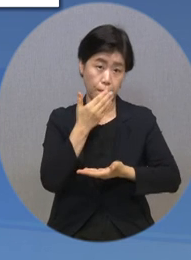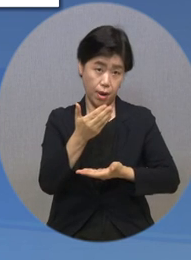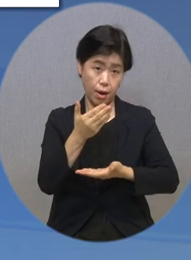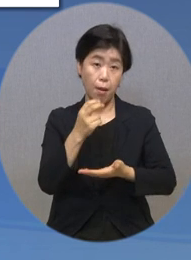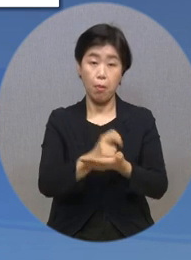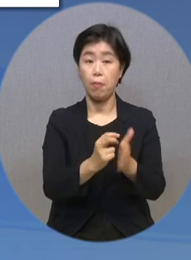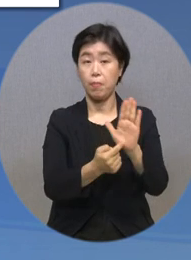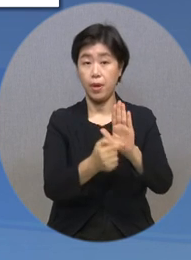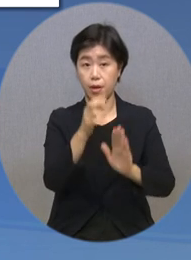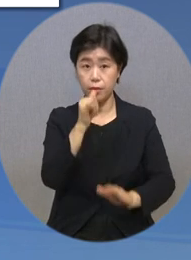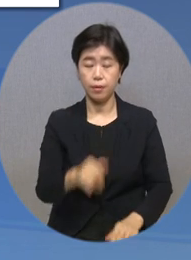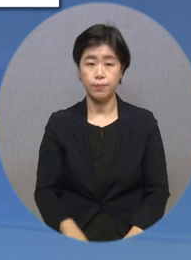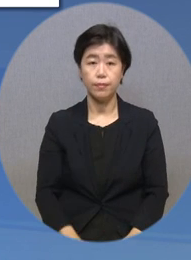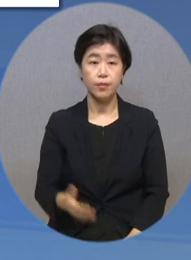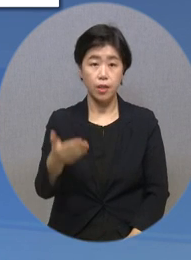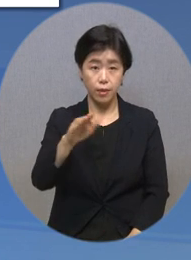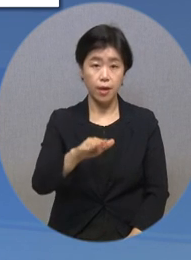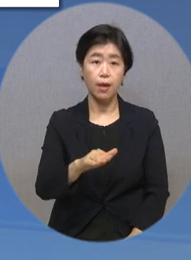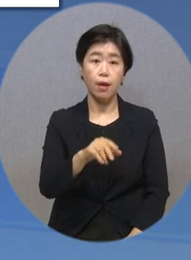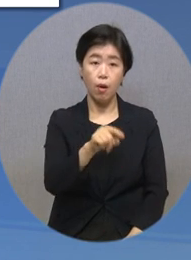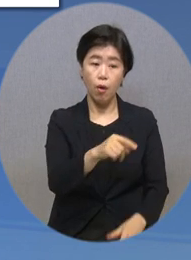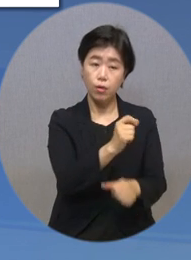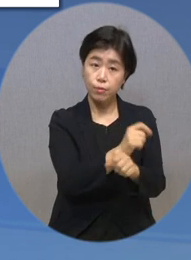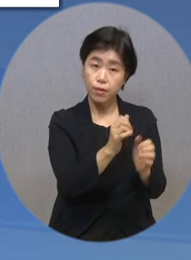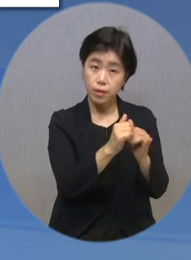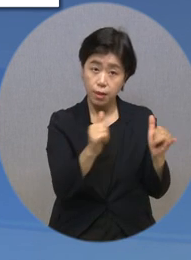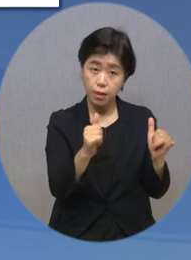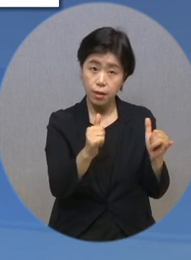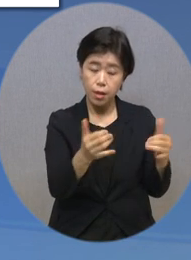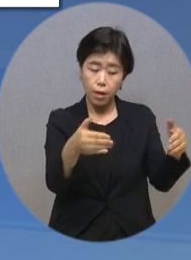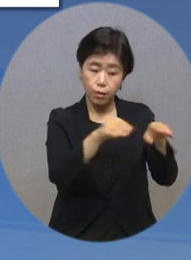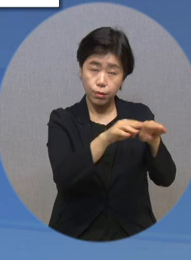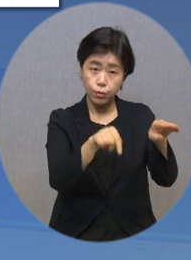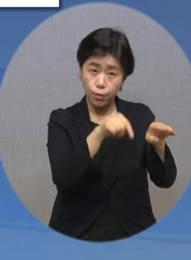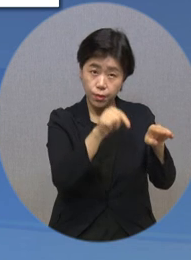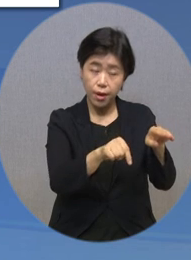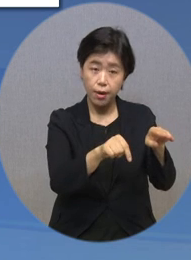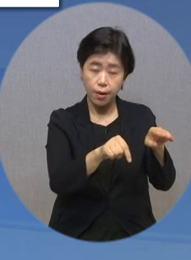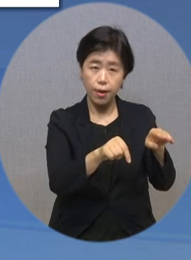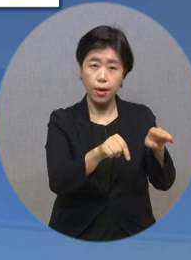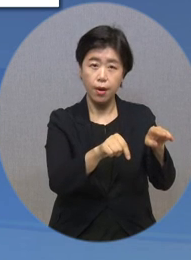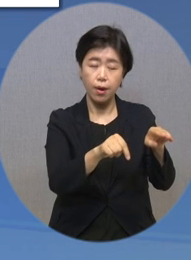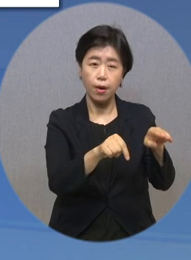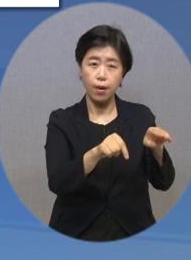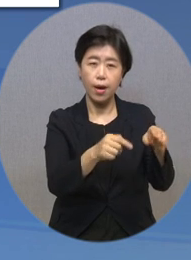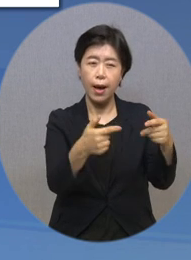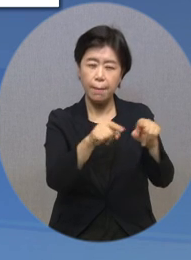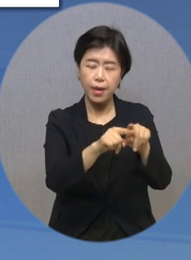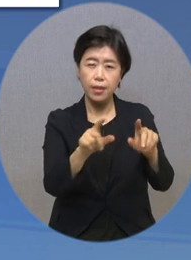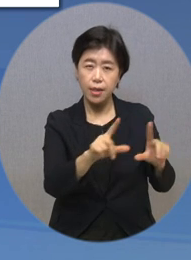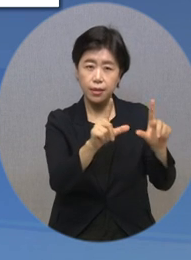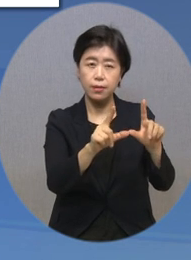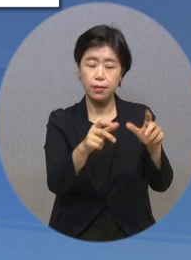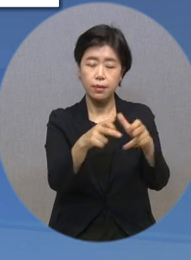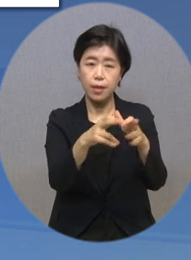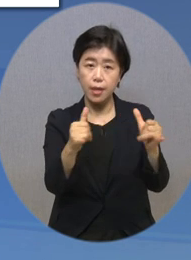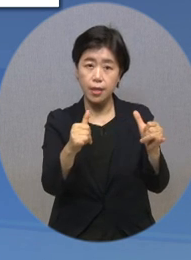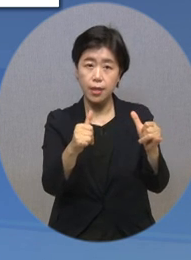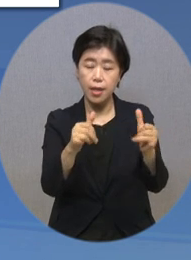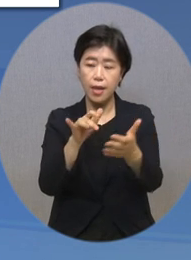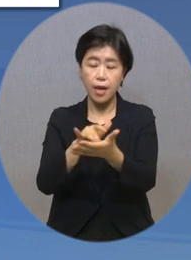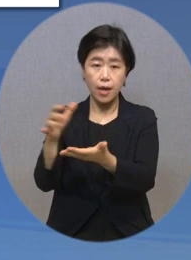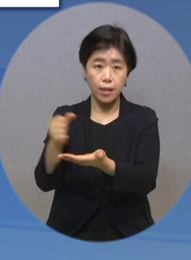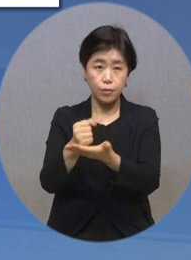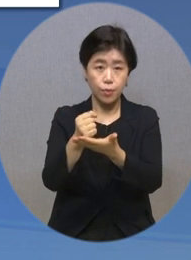취지입니다. 다만 장애인 거주시설 근무자가 시설 내 거주하는 장애인 처방전을 대리 수령할 경우 재직